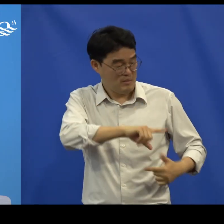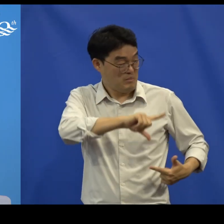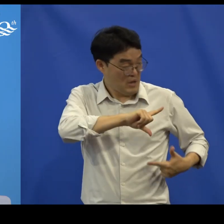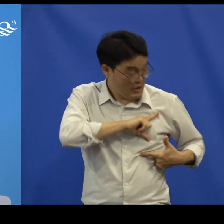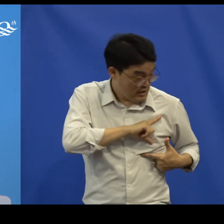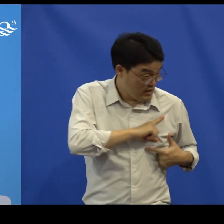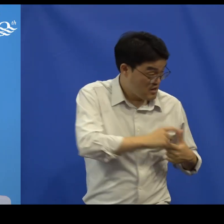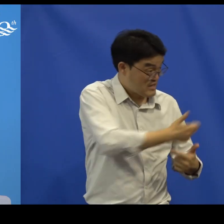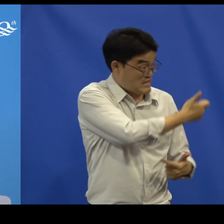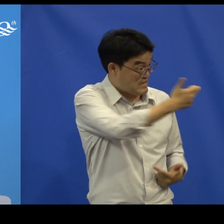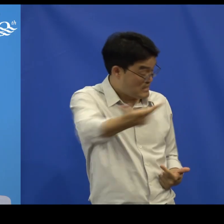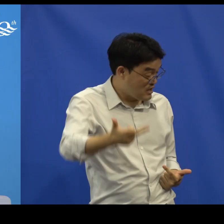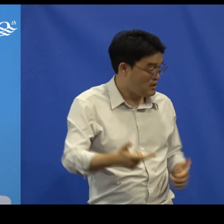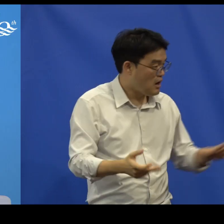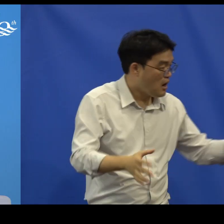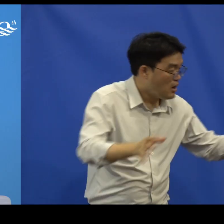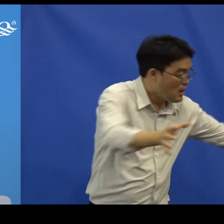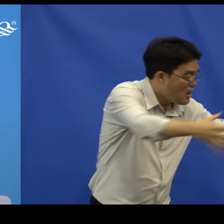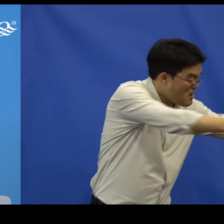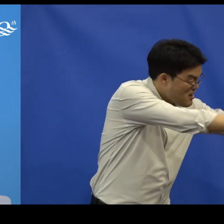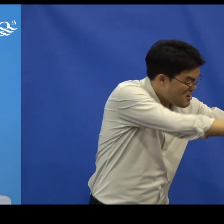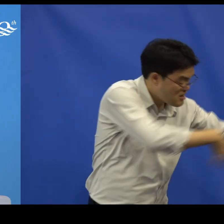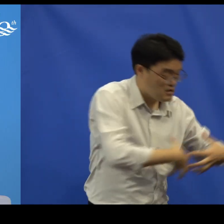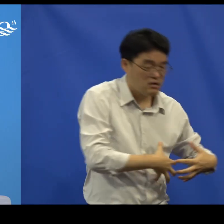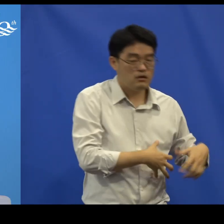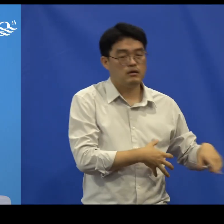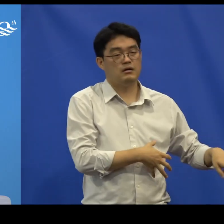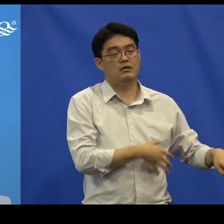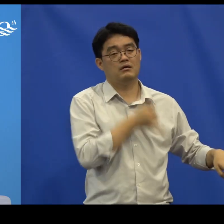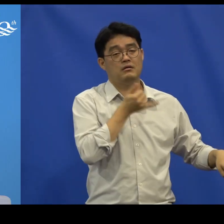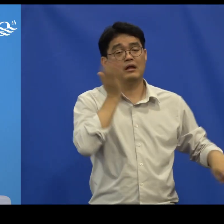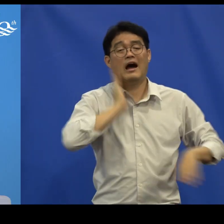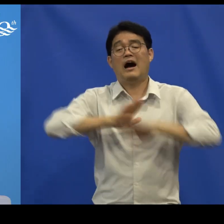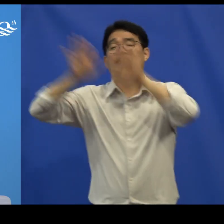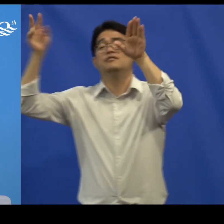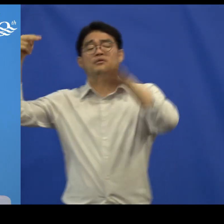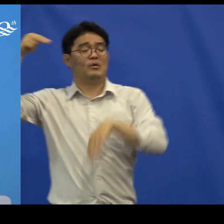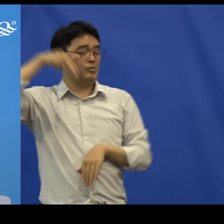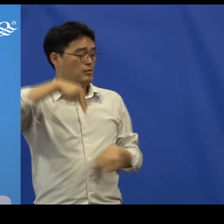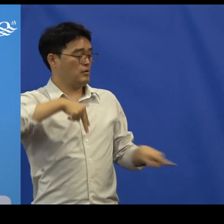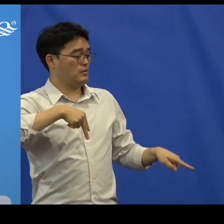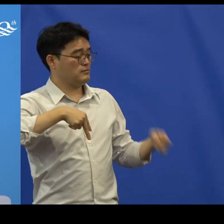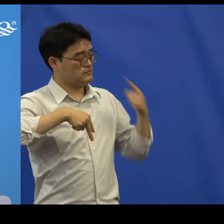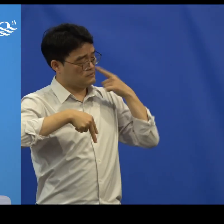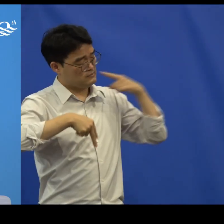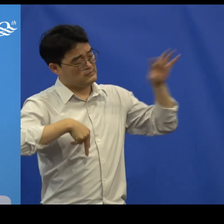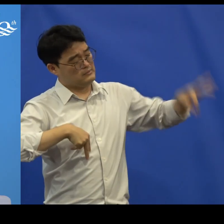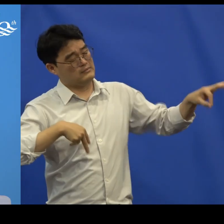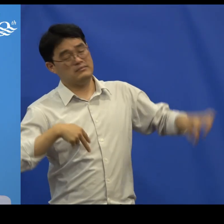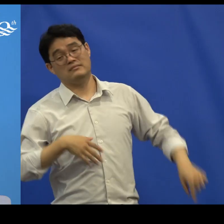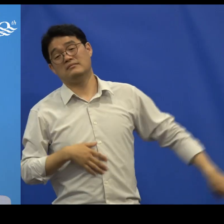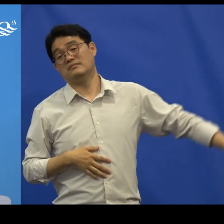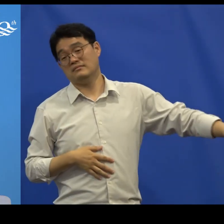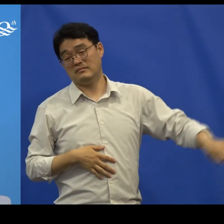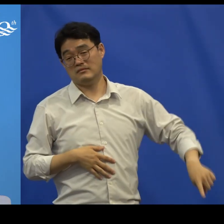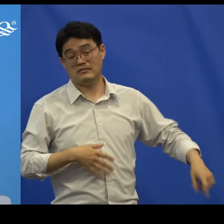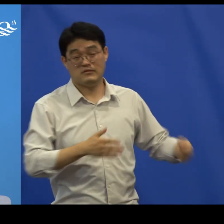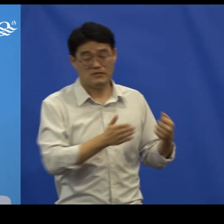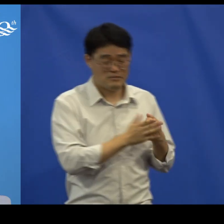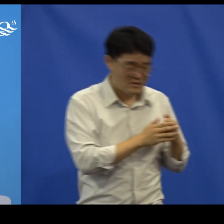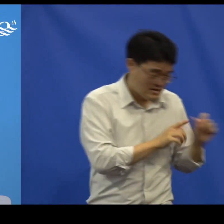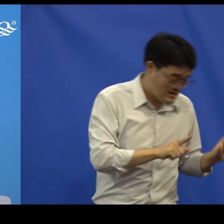이제 그게 우리에게 소망을, 우리의 만족과 기쁨을 주지 못하는 것에 내가 완전히 이제 중독이 되는